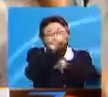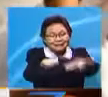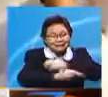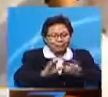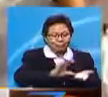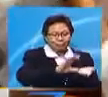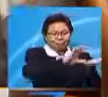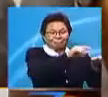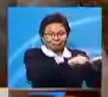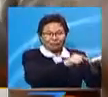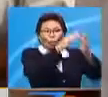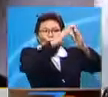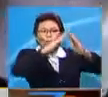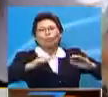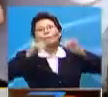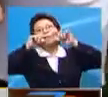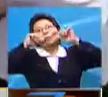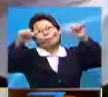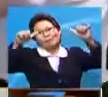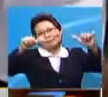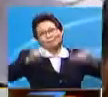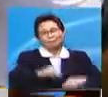diperuntukkan bagi Perumahan